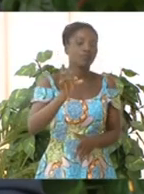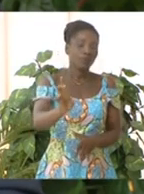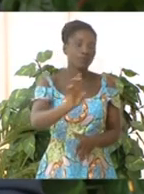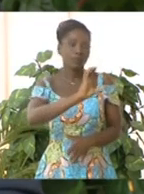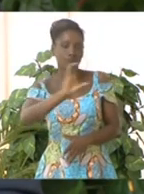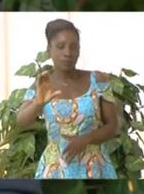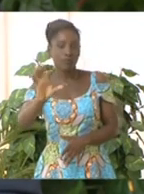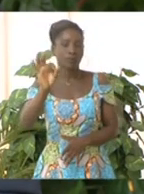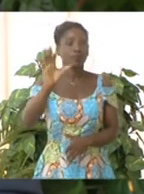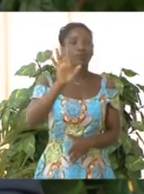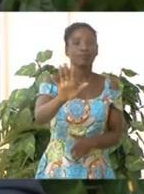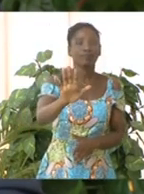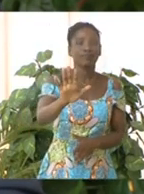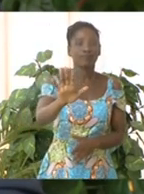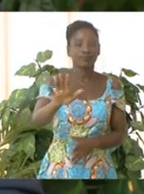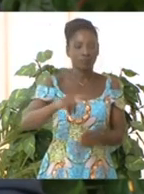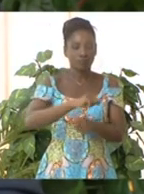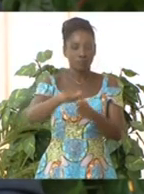795. Taux de participation,